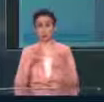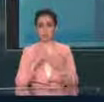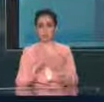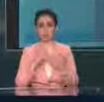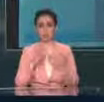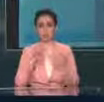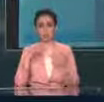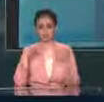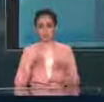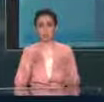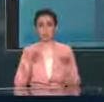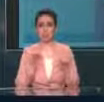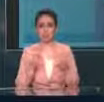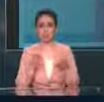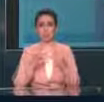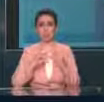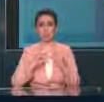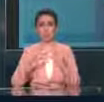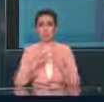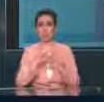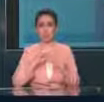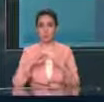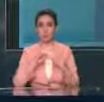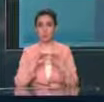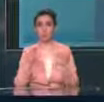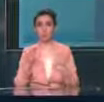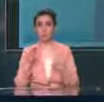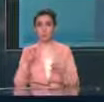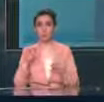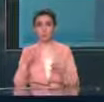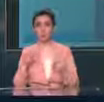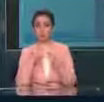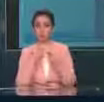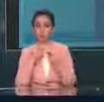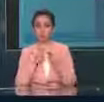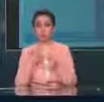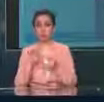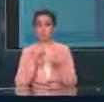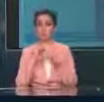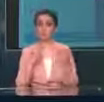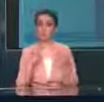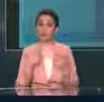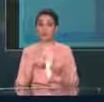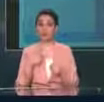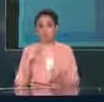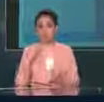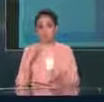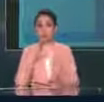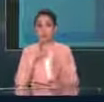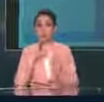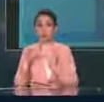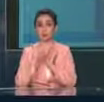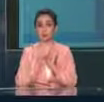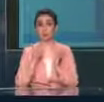папе праздничный пирог вот эти слова ну вот значит они конечно совершенно лишнее было бы правильнее сказать мы с мамой решили испечь